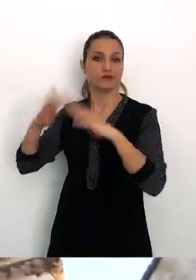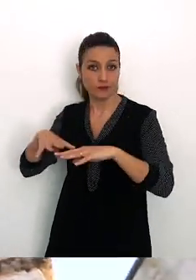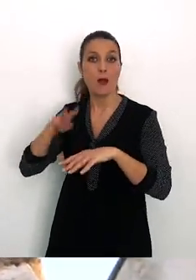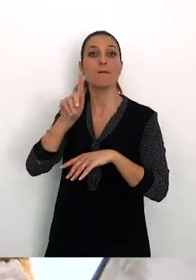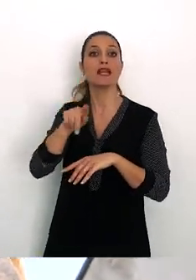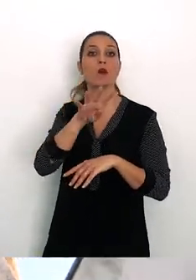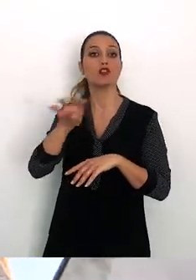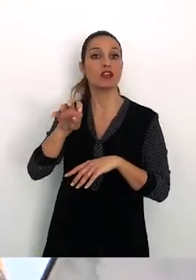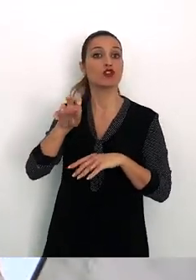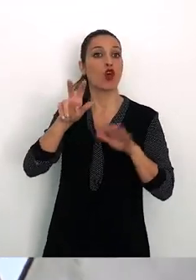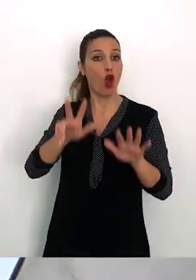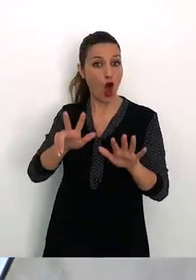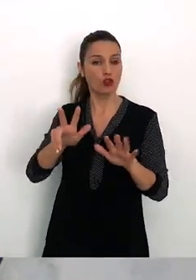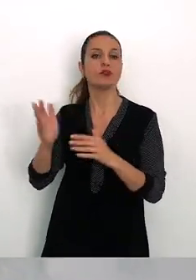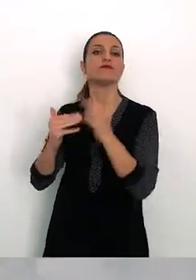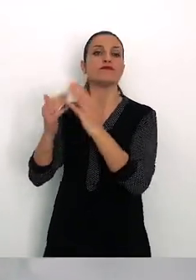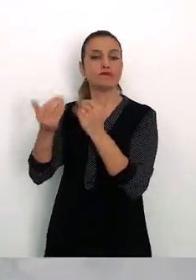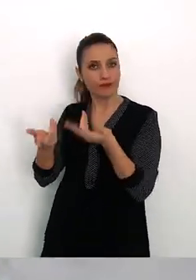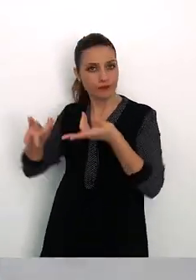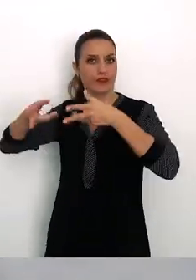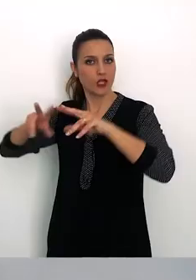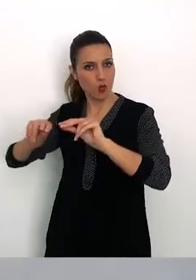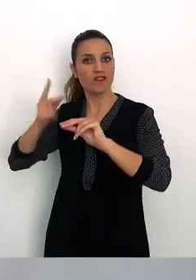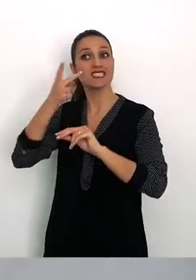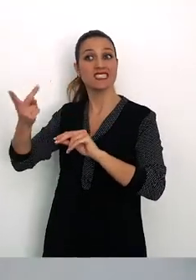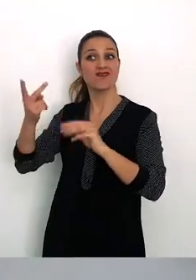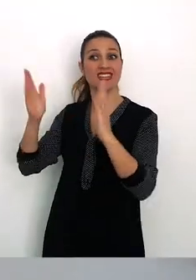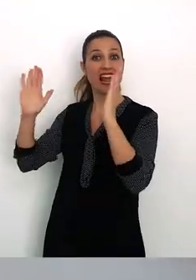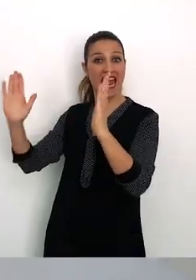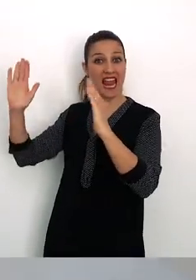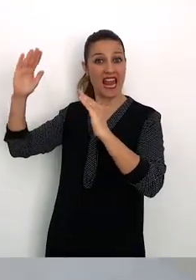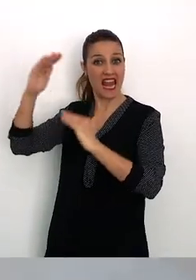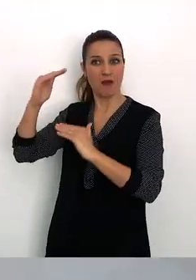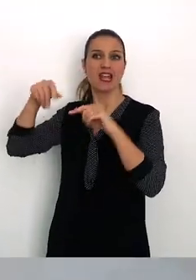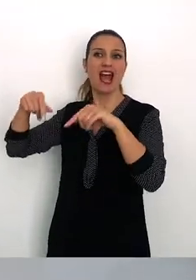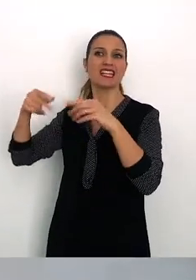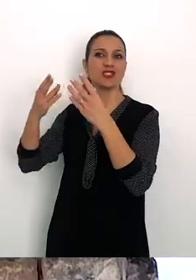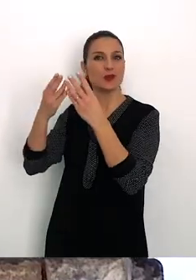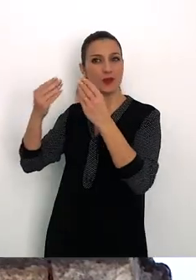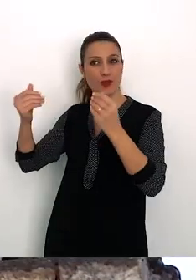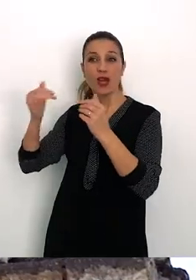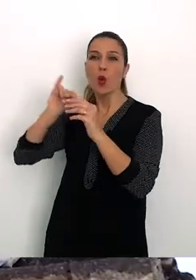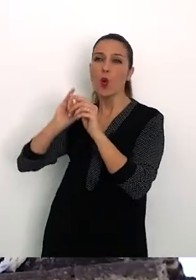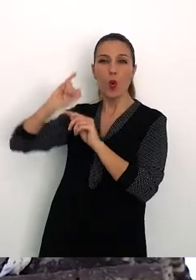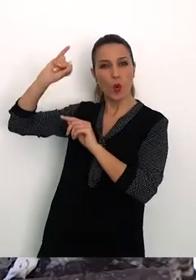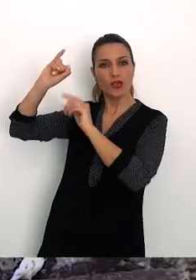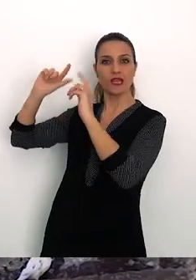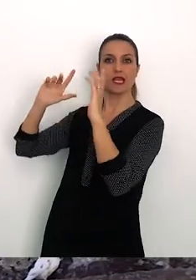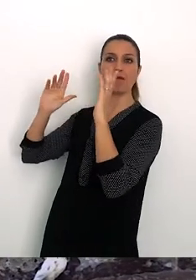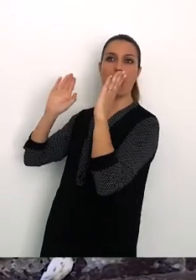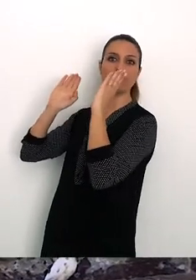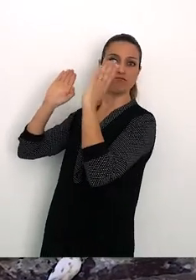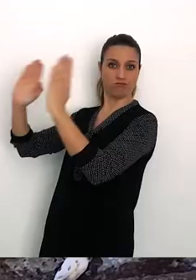nel 1408, come dimostra una lapide, ormai corrosa dal tempo, posta al di sopra dell'ultima cornice della